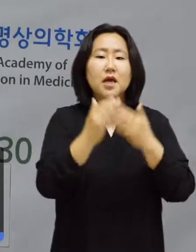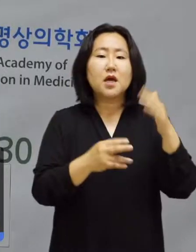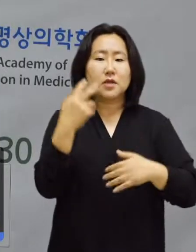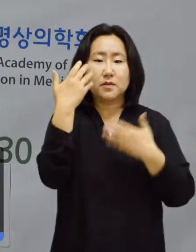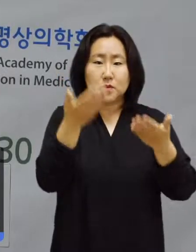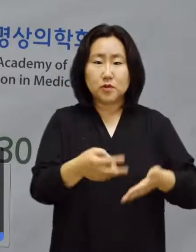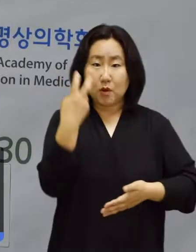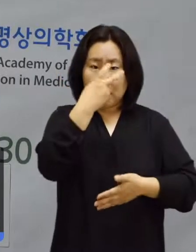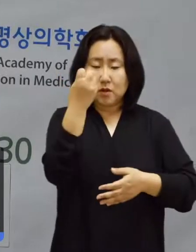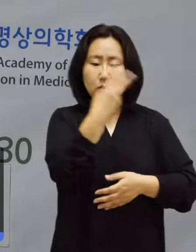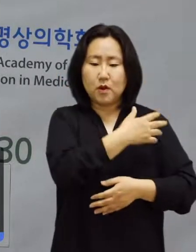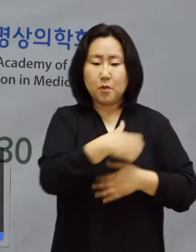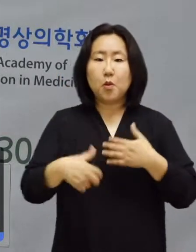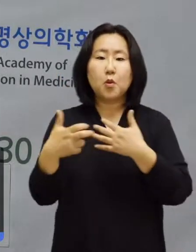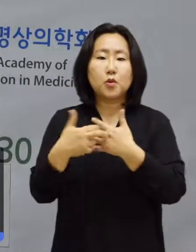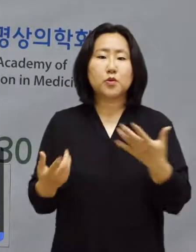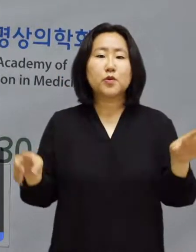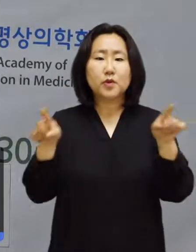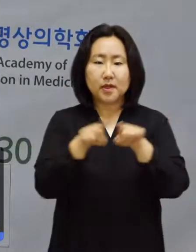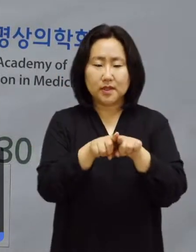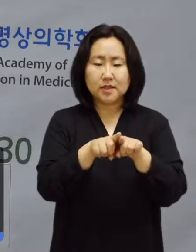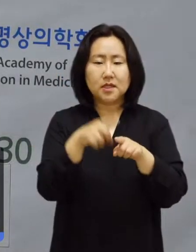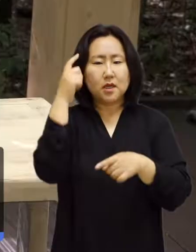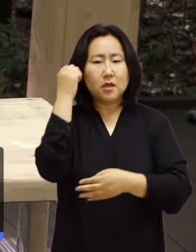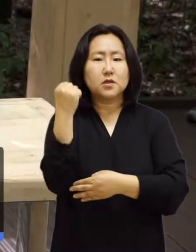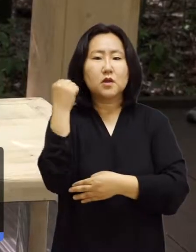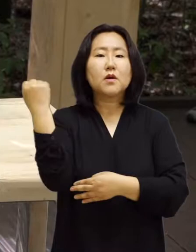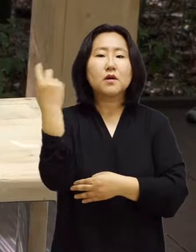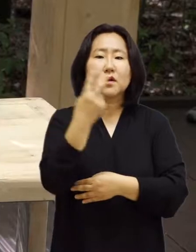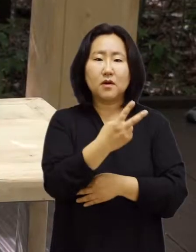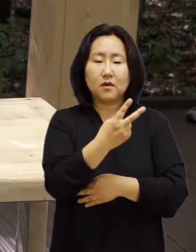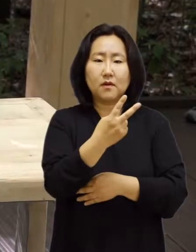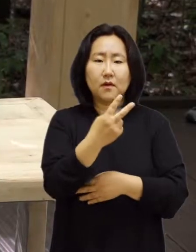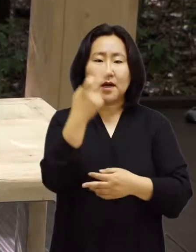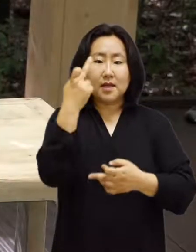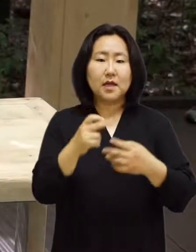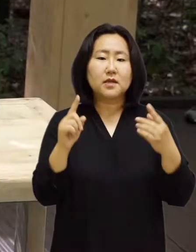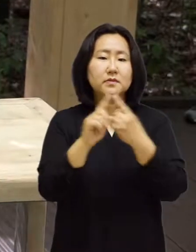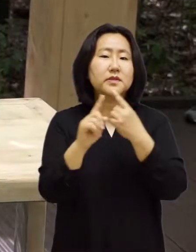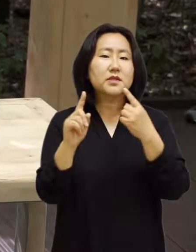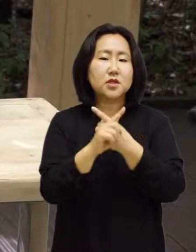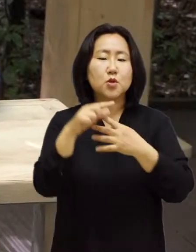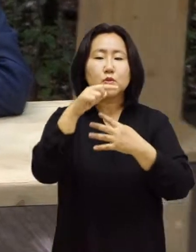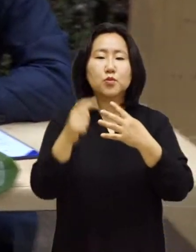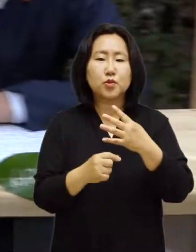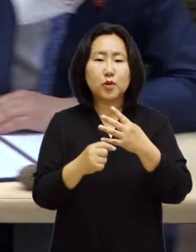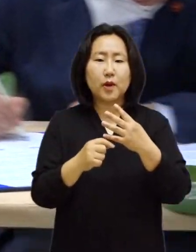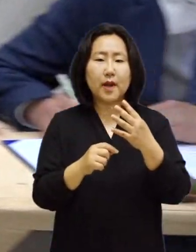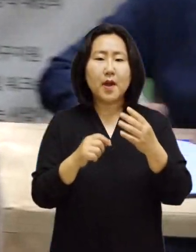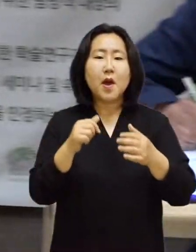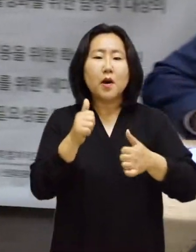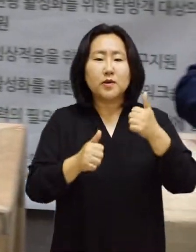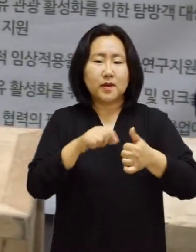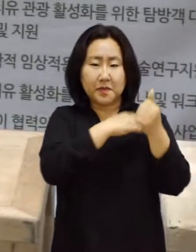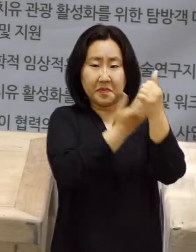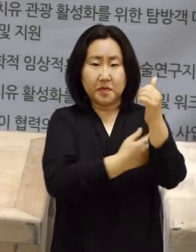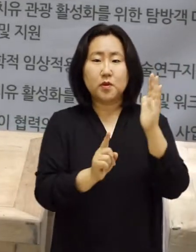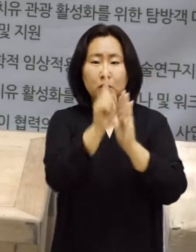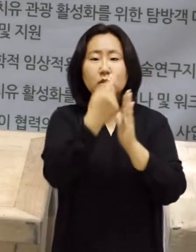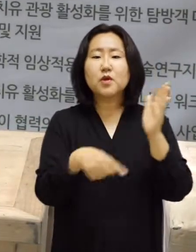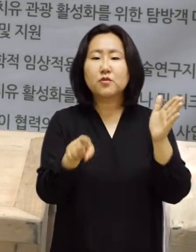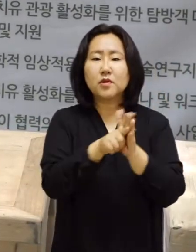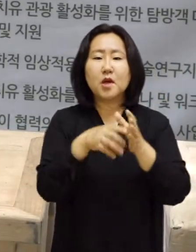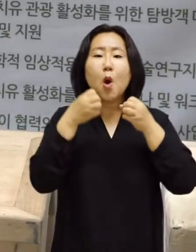산림휴양관리소와 서귀포보건소가 연계해 정신건강은 물론 산림치유 콘텐츠의 경쟁력을 높이기 위한